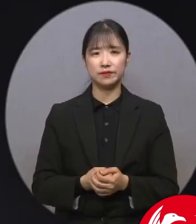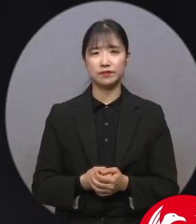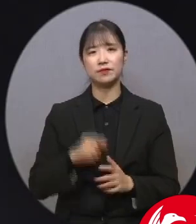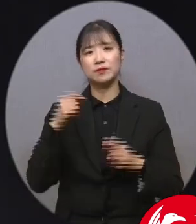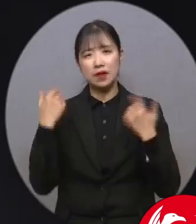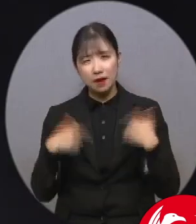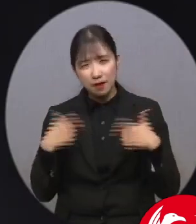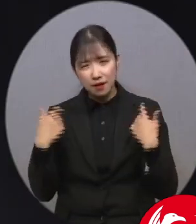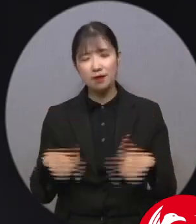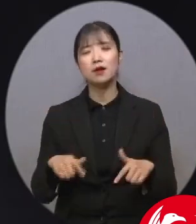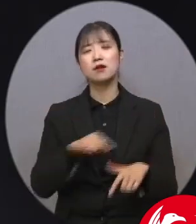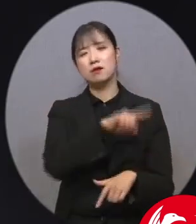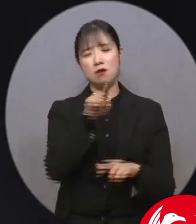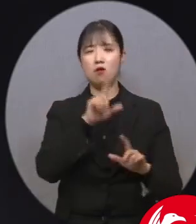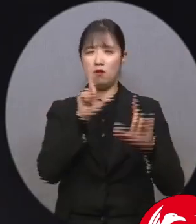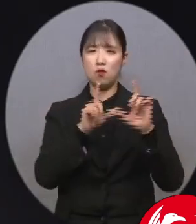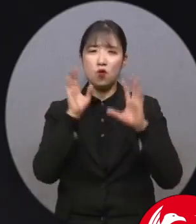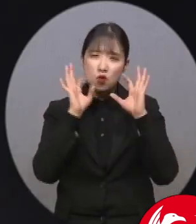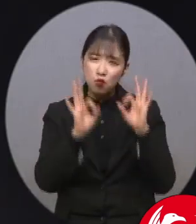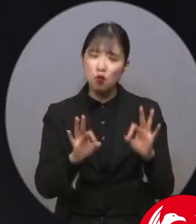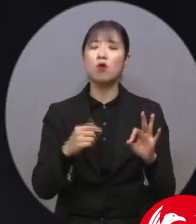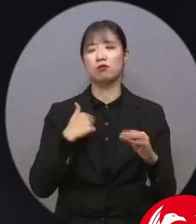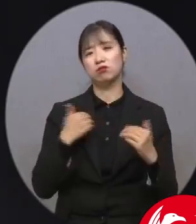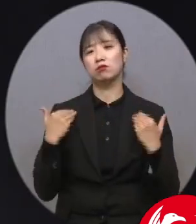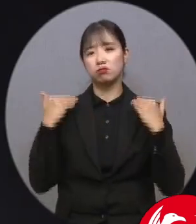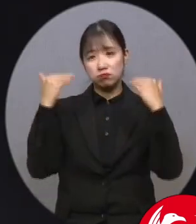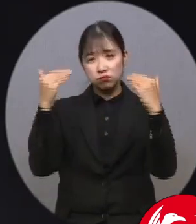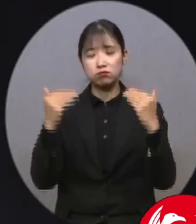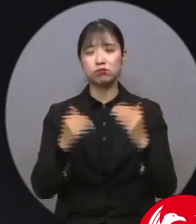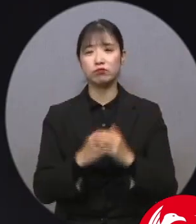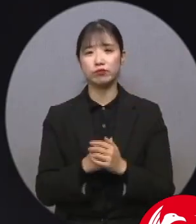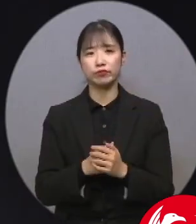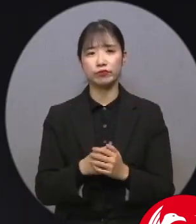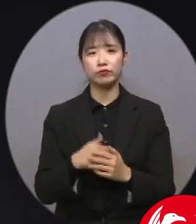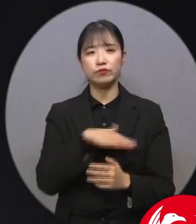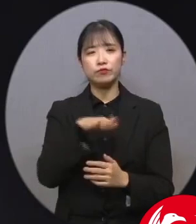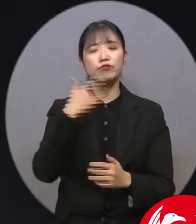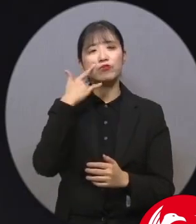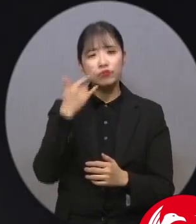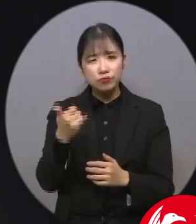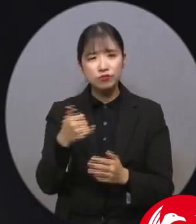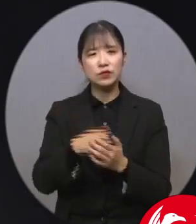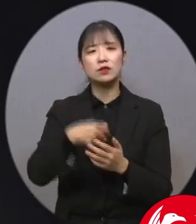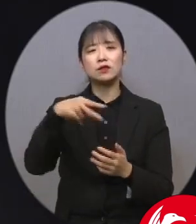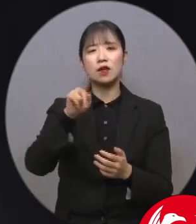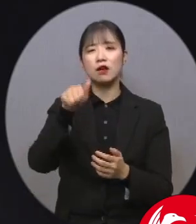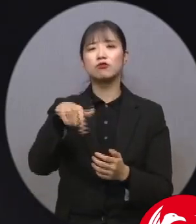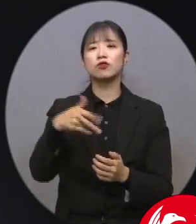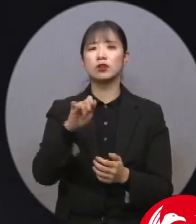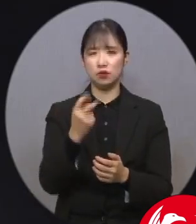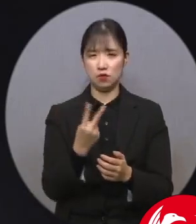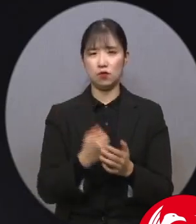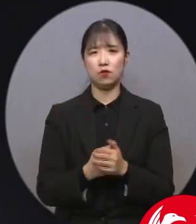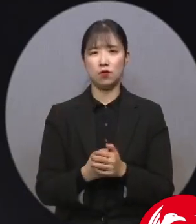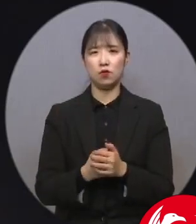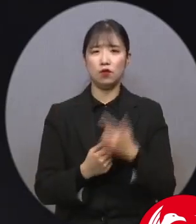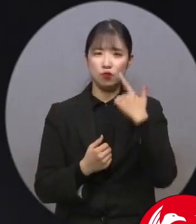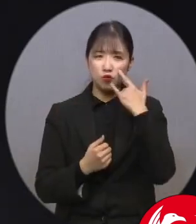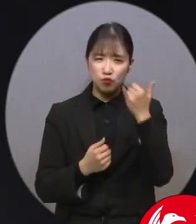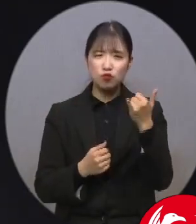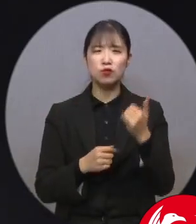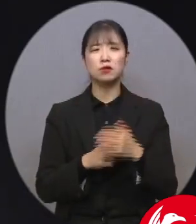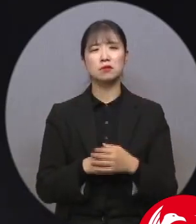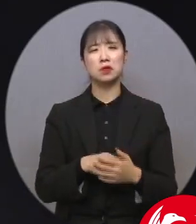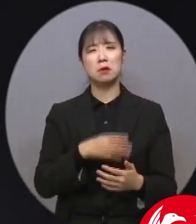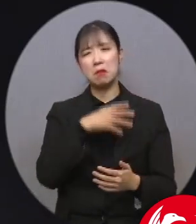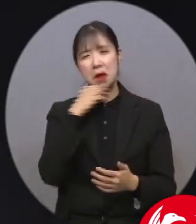항상 그런 것을 보면서 우리가 자랐는데 우리가 부모한테 사오지요. 그 부모님이 그렇게